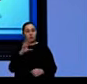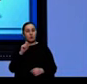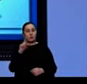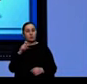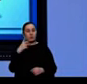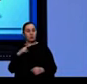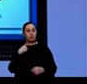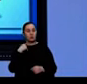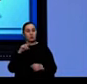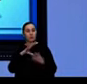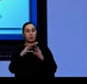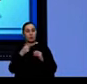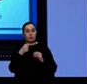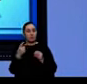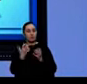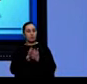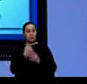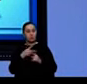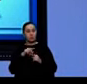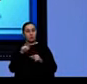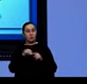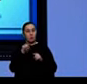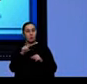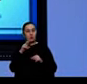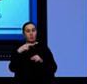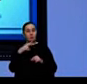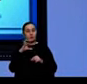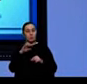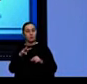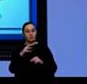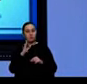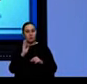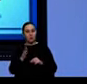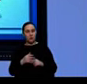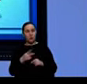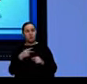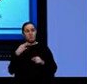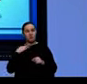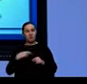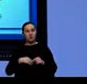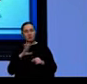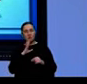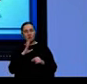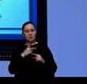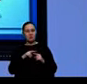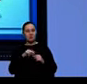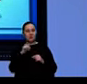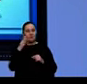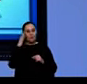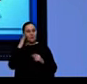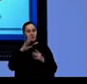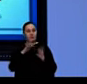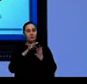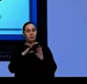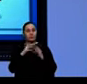140 қамда 120 солар айырмасыны топсайк, бұл қам 20 сантиметр екен. Оғыл ба қызның